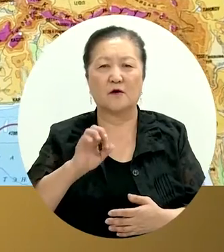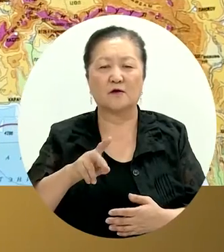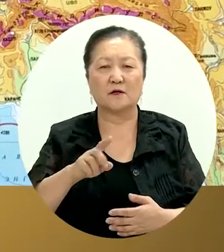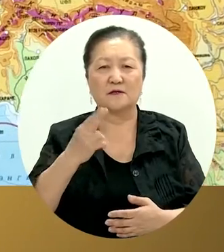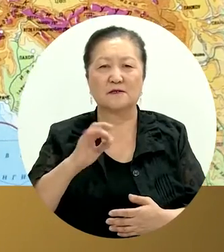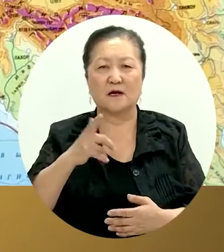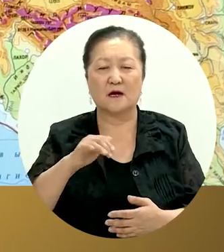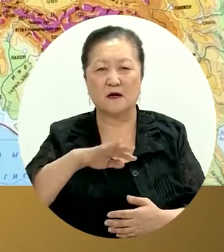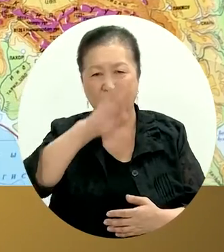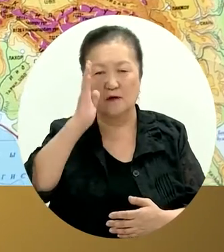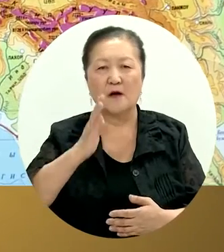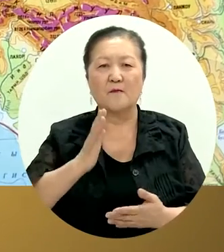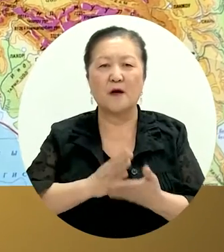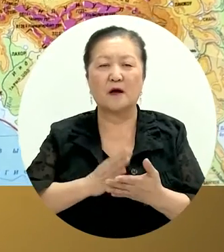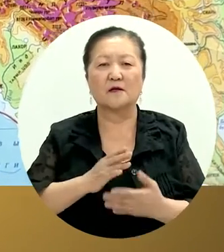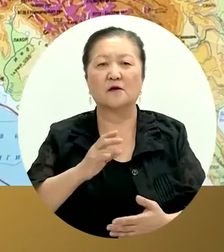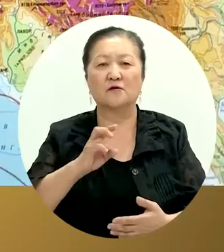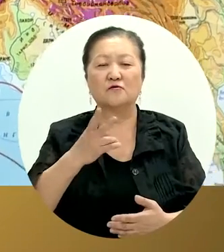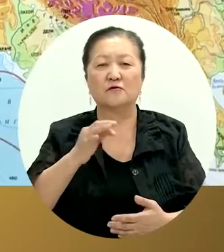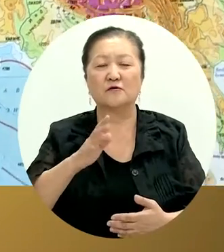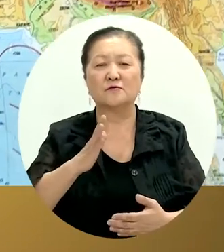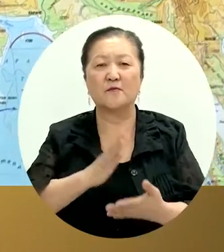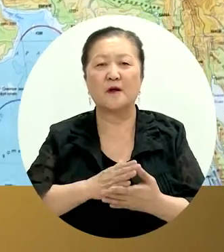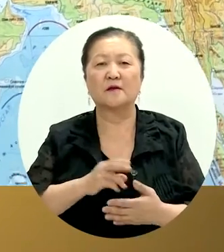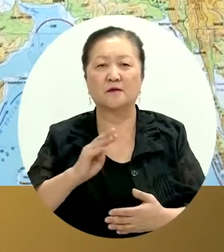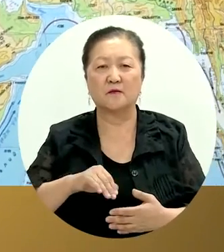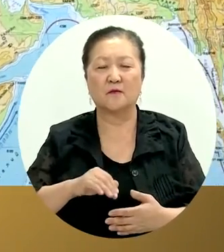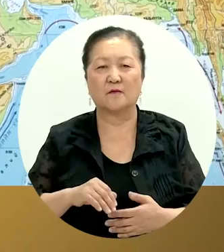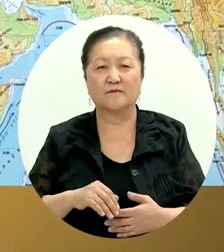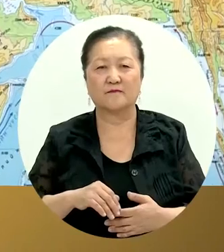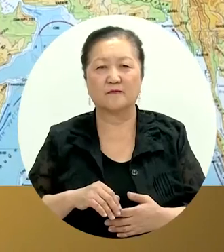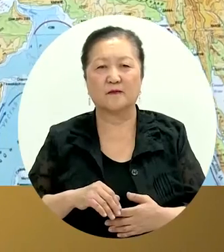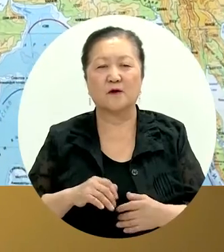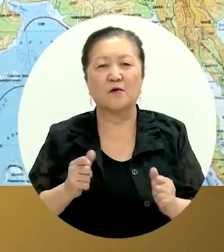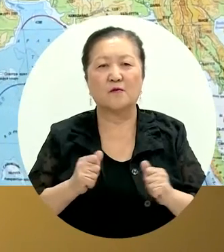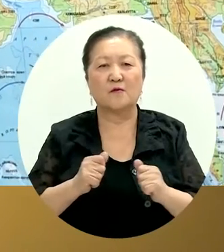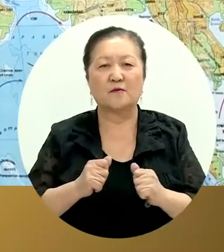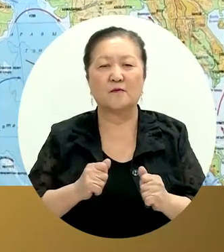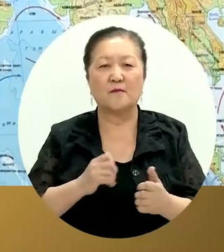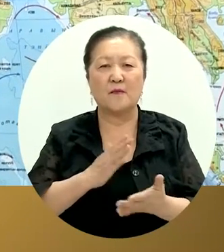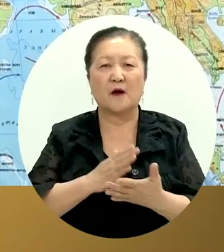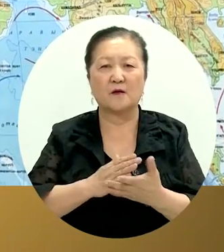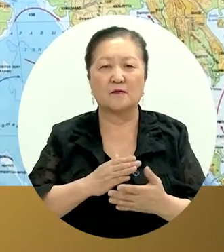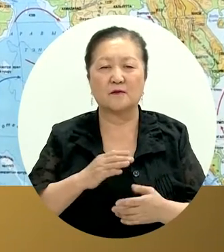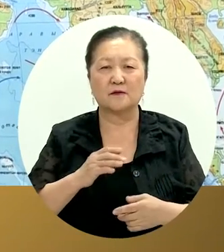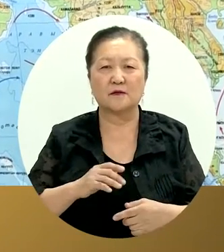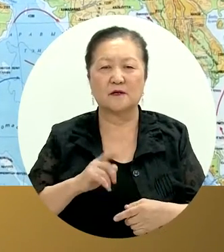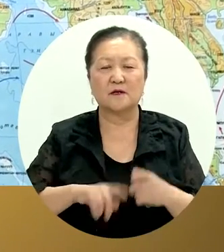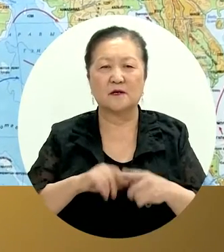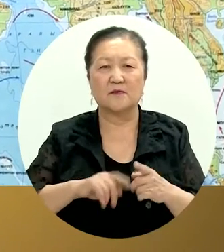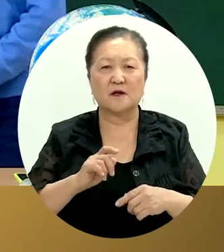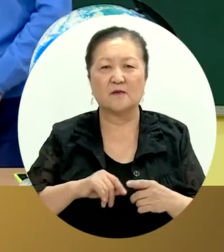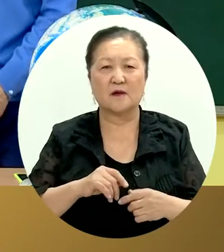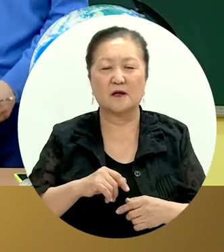тэгвэл өөр энэ одоо халуун хүйтэн урсгалууд маань ямар ямар газруудын уур амьсгал цаг агаарт нөлөөлдөг юм жишээнүүдээс тайлж